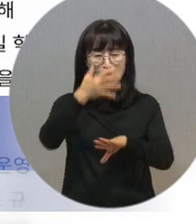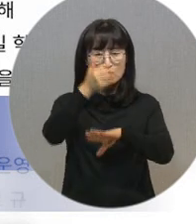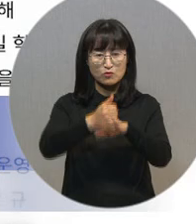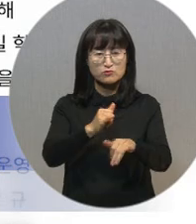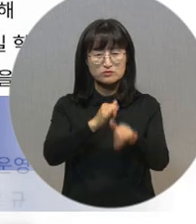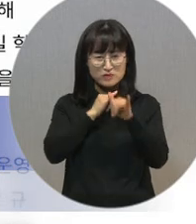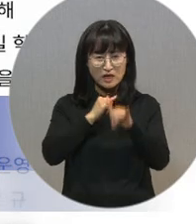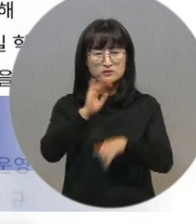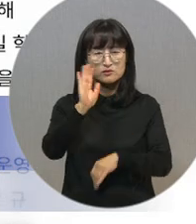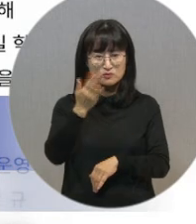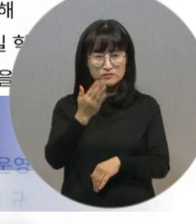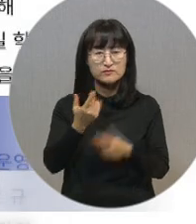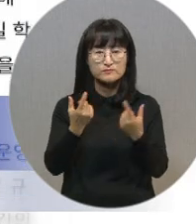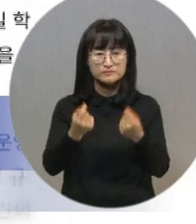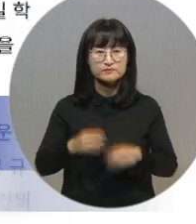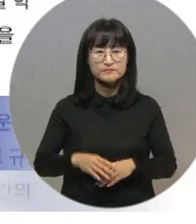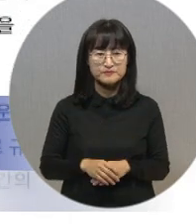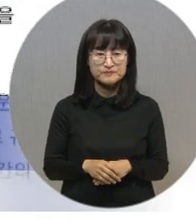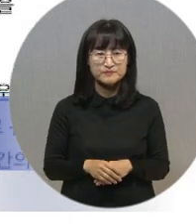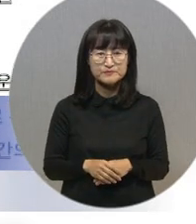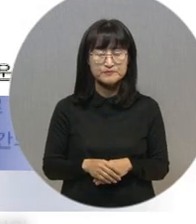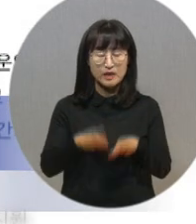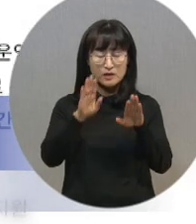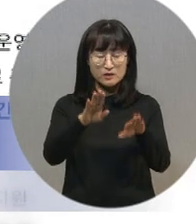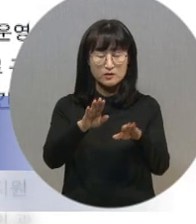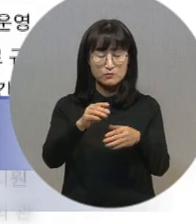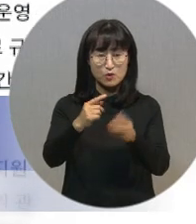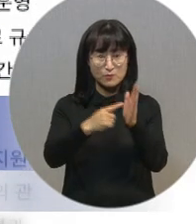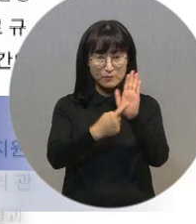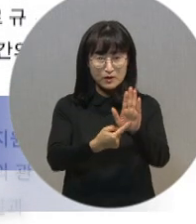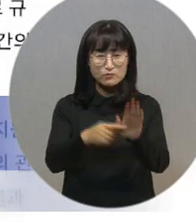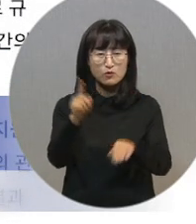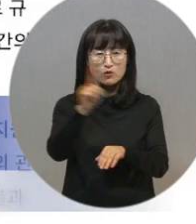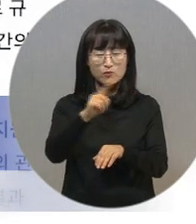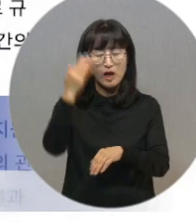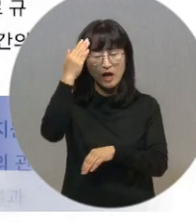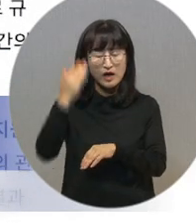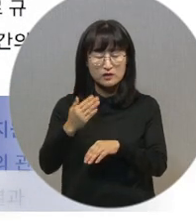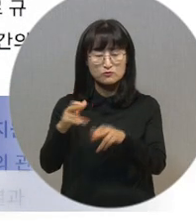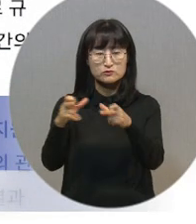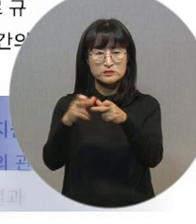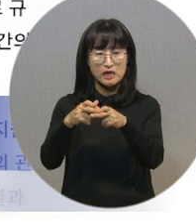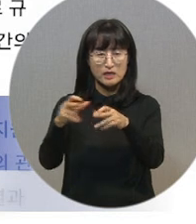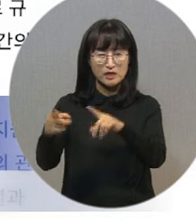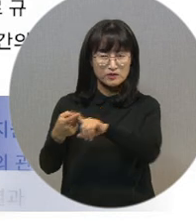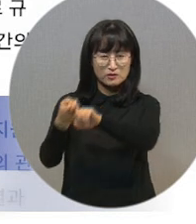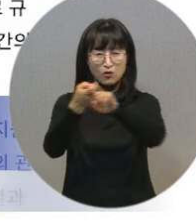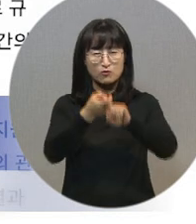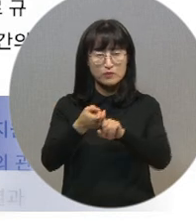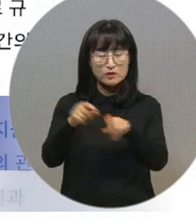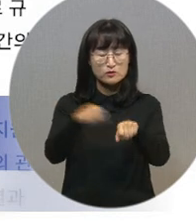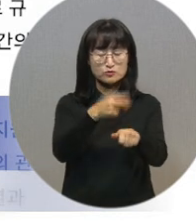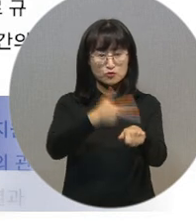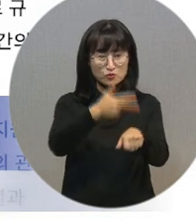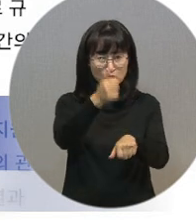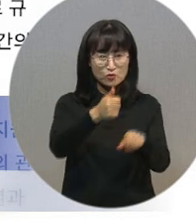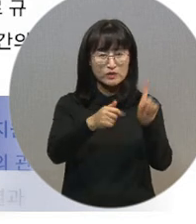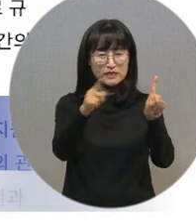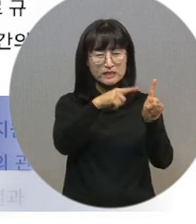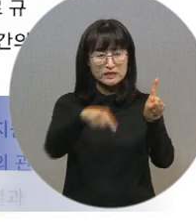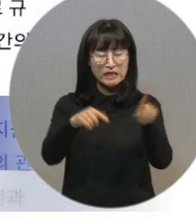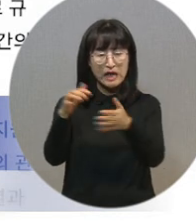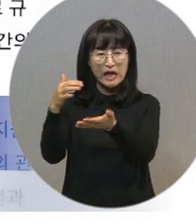수밖에 없었다는 것입니다 이번 성명에서 한국 장은 특수교육 대상자와 특수교사 1인당